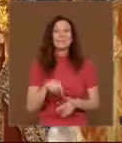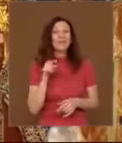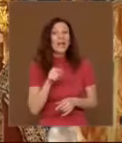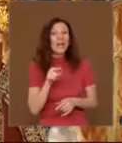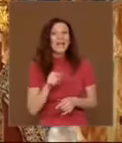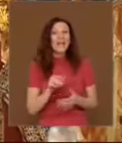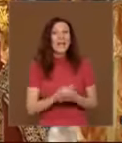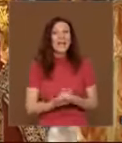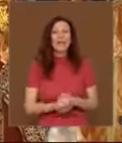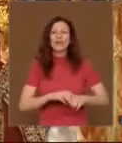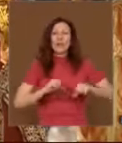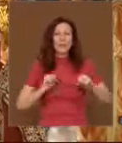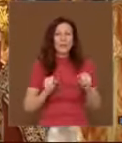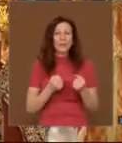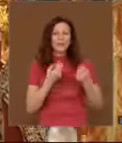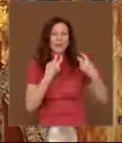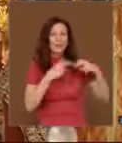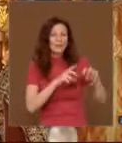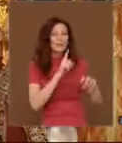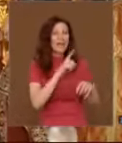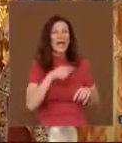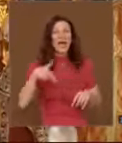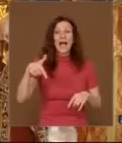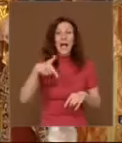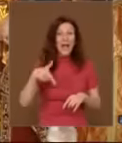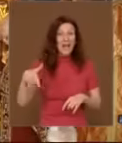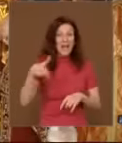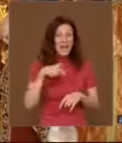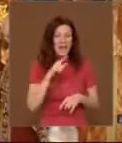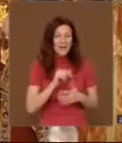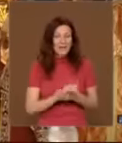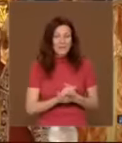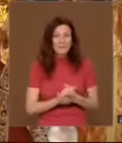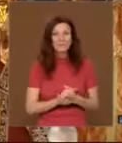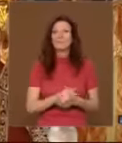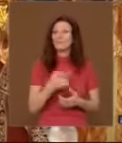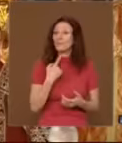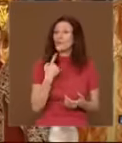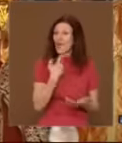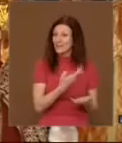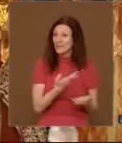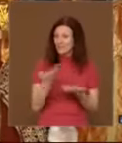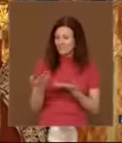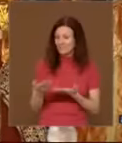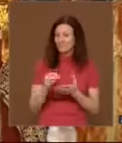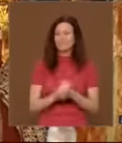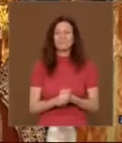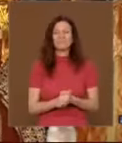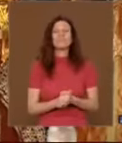преварвали Галилея. Там ще ги видите. На, казах ви. И